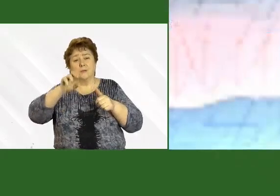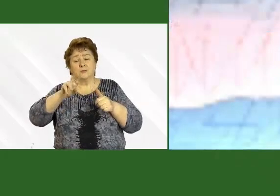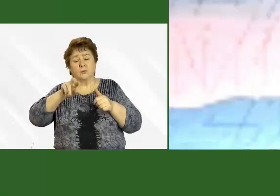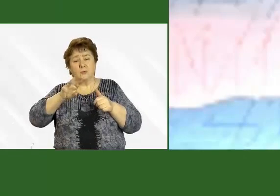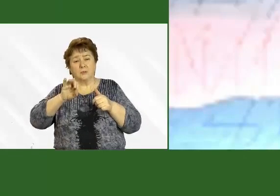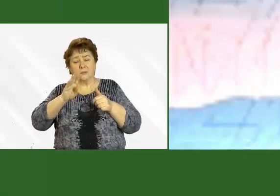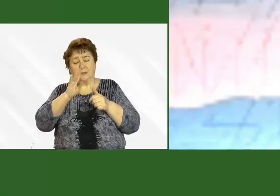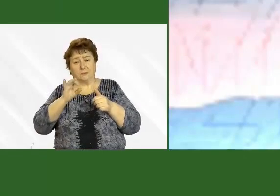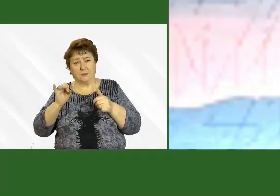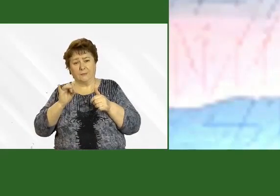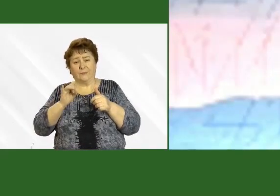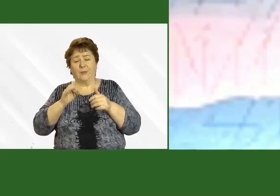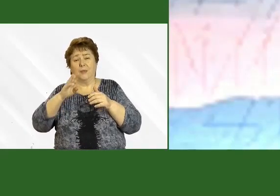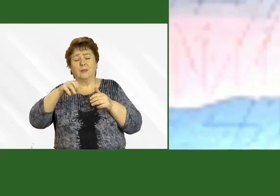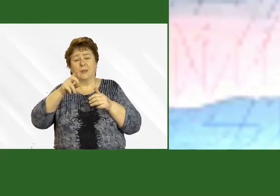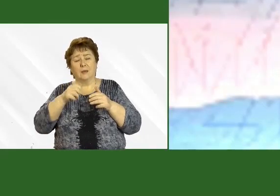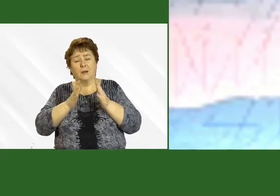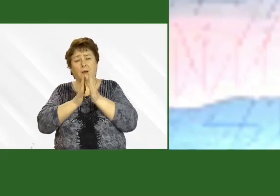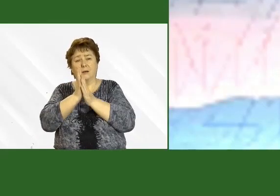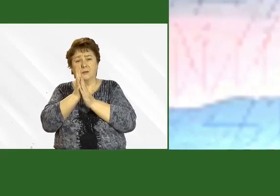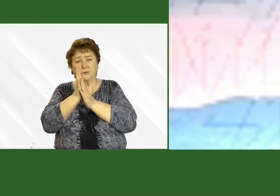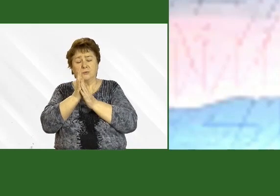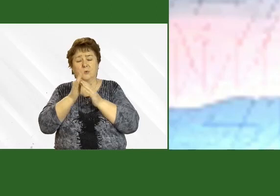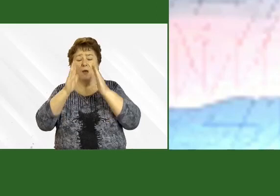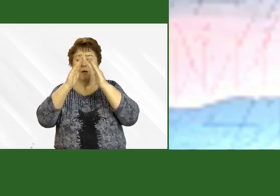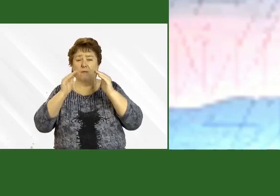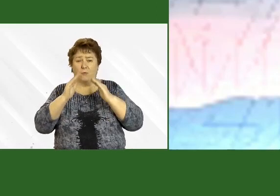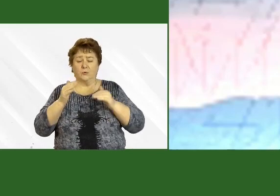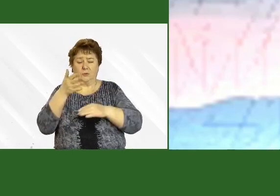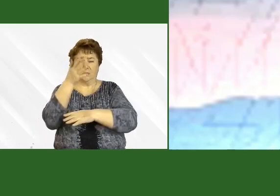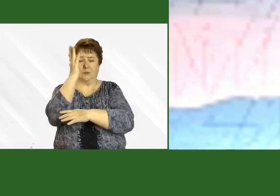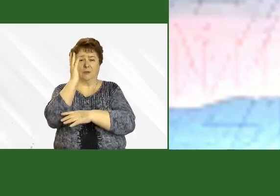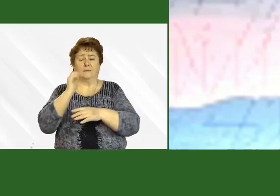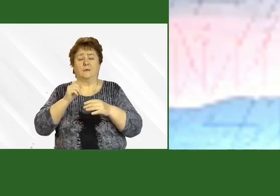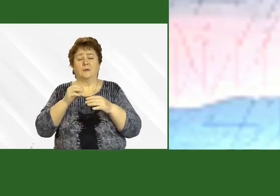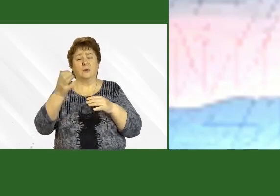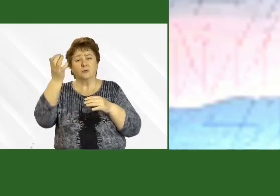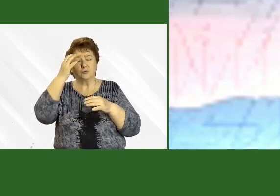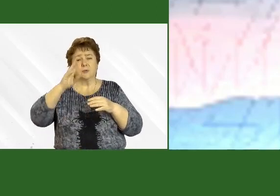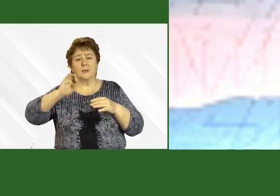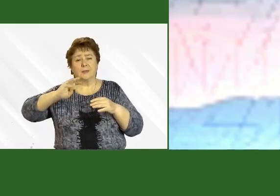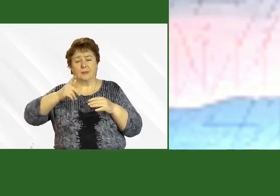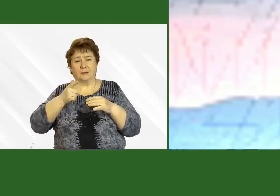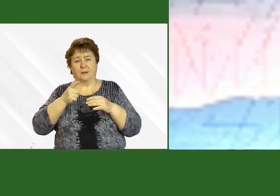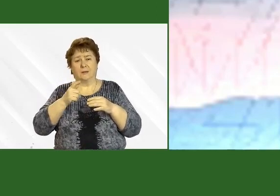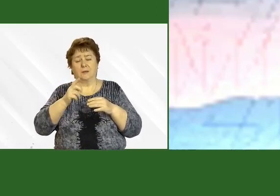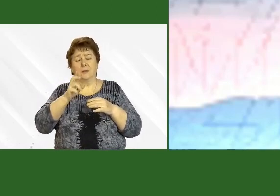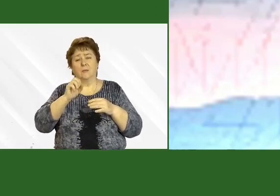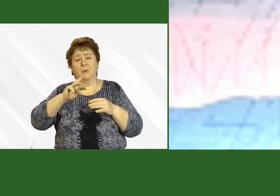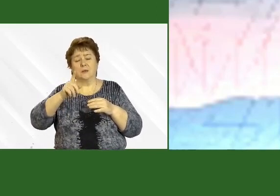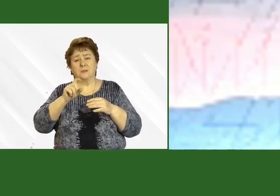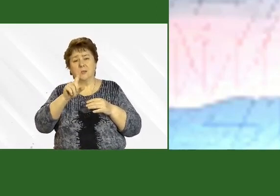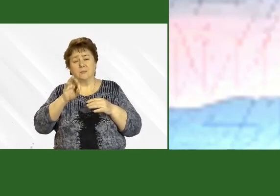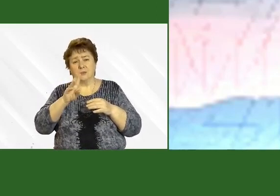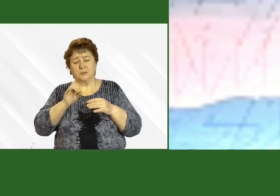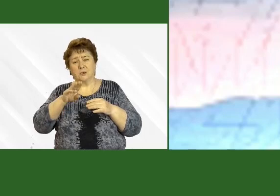в тайге растут преимущественно хвойные деревья черной гель бальзамическая